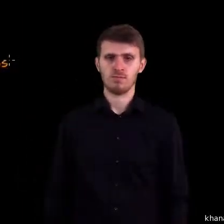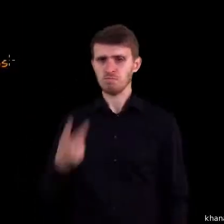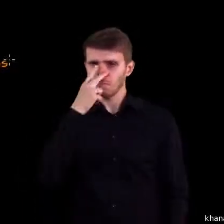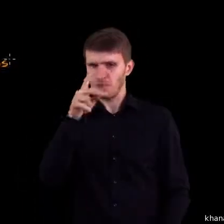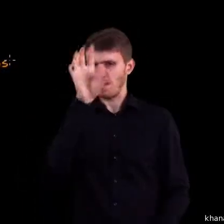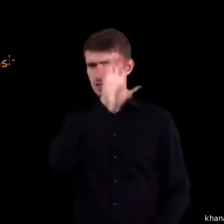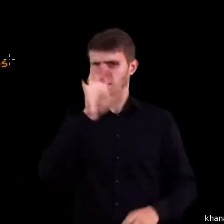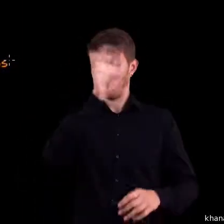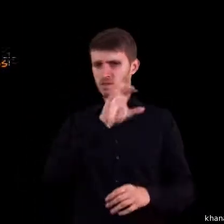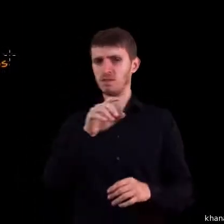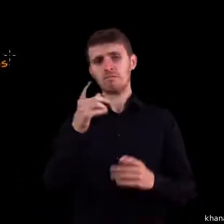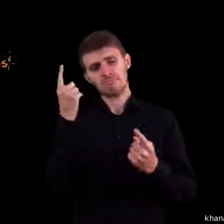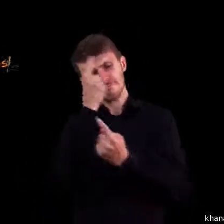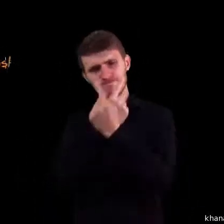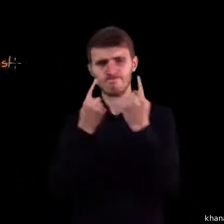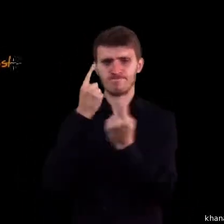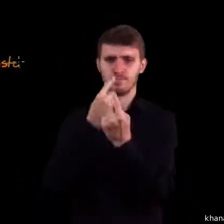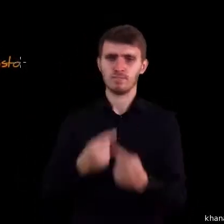na ten rysunek i zastanów się chwilę.